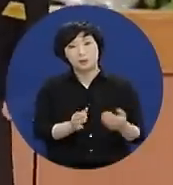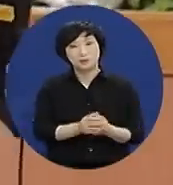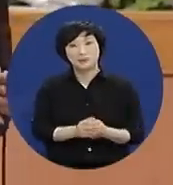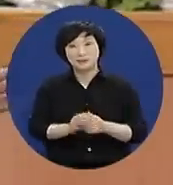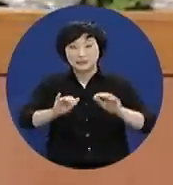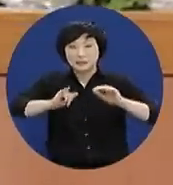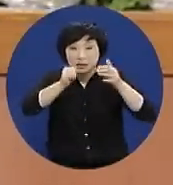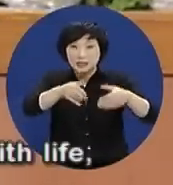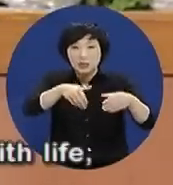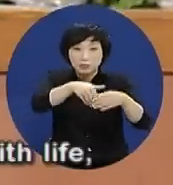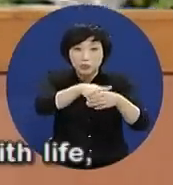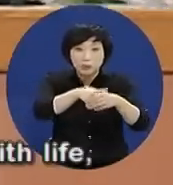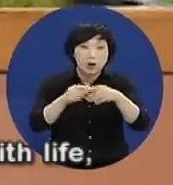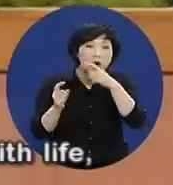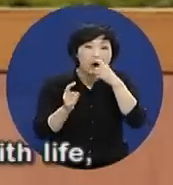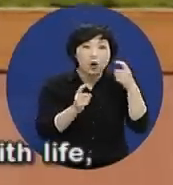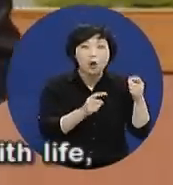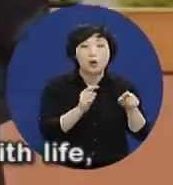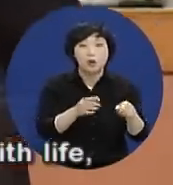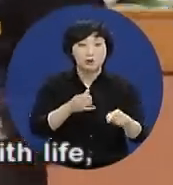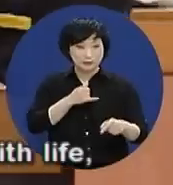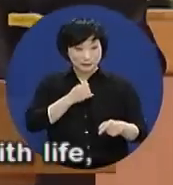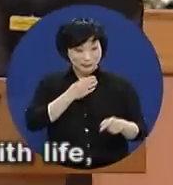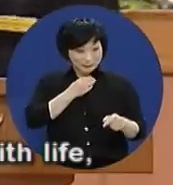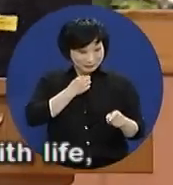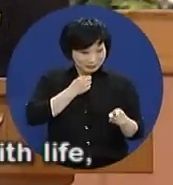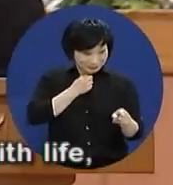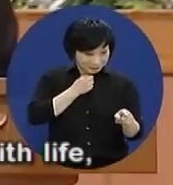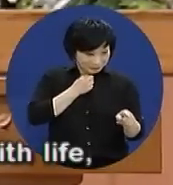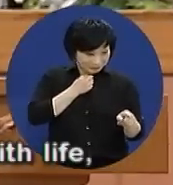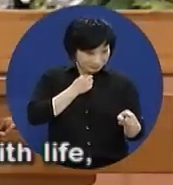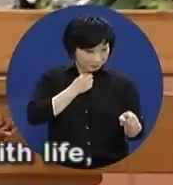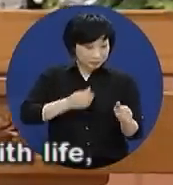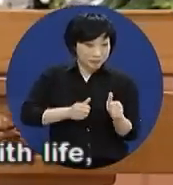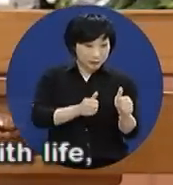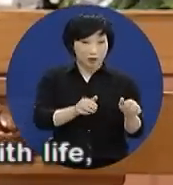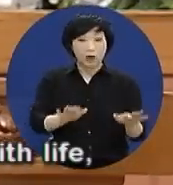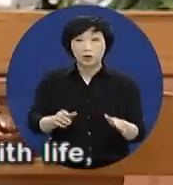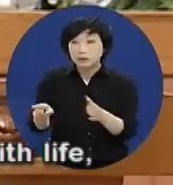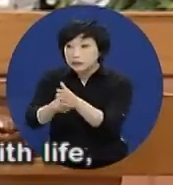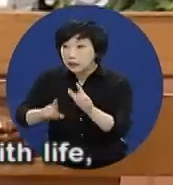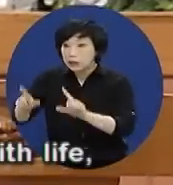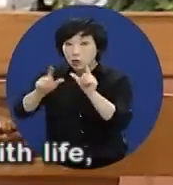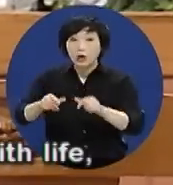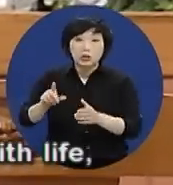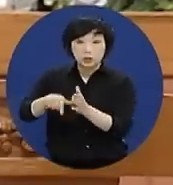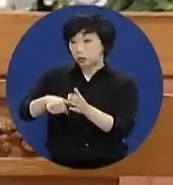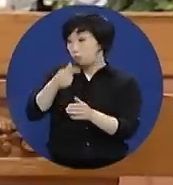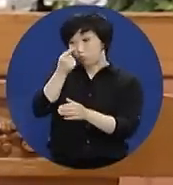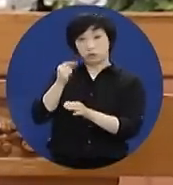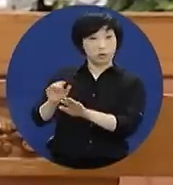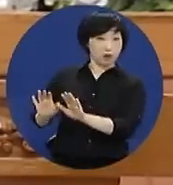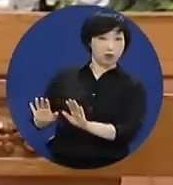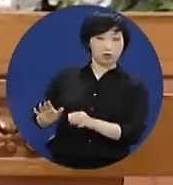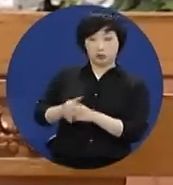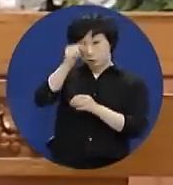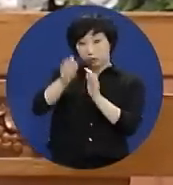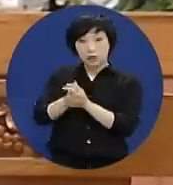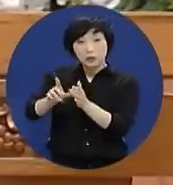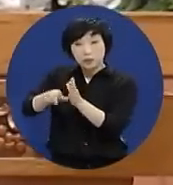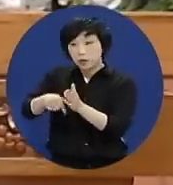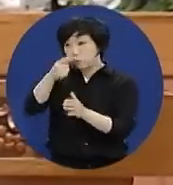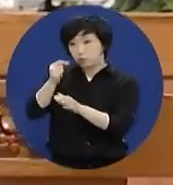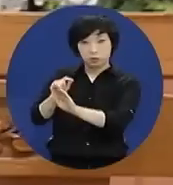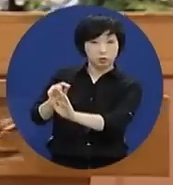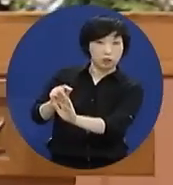にこの世の文明が引っ張って連れていくままについて行ってみると信仰生活する時間も